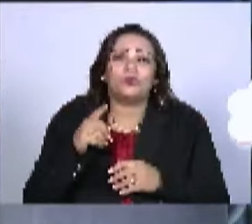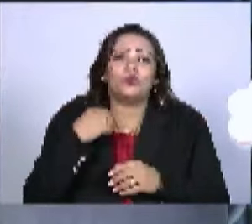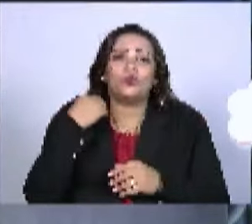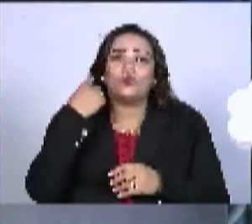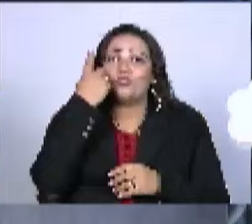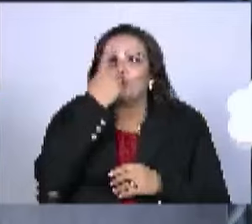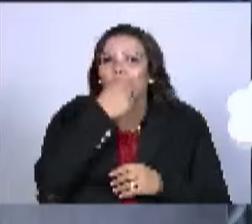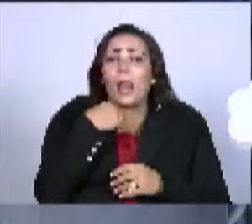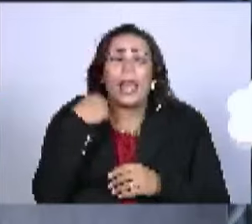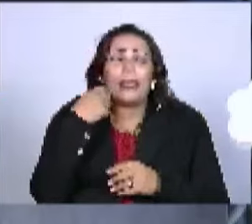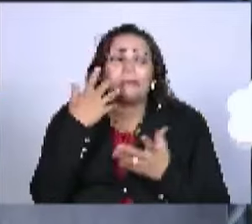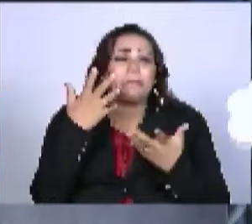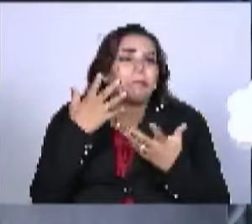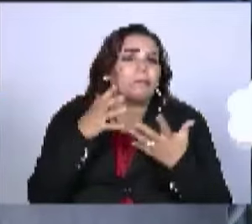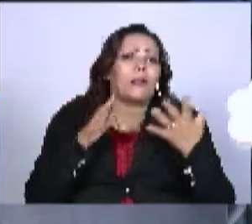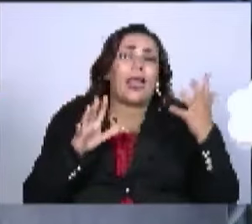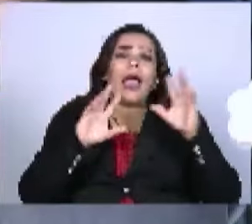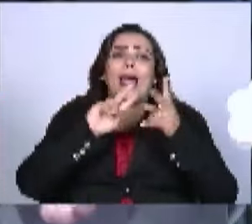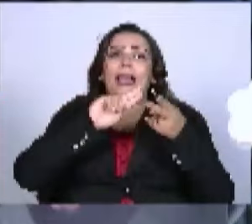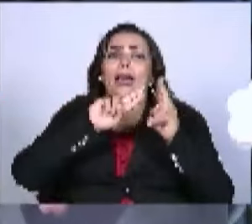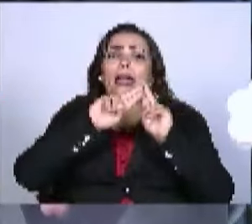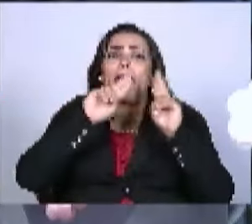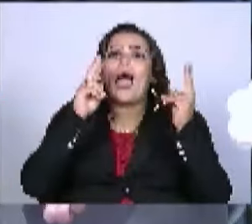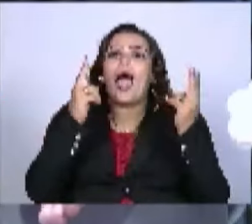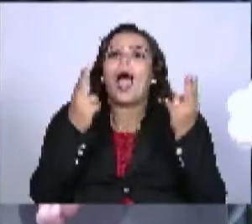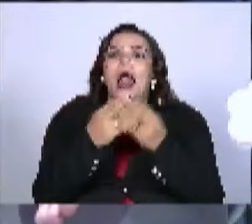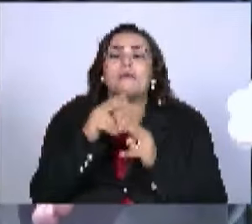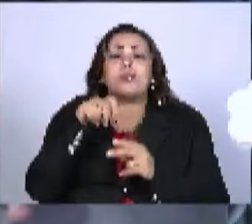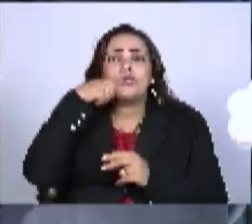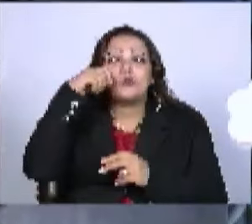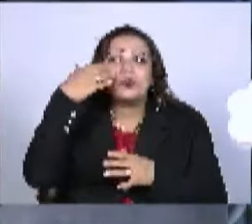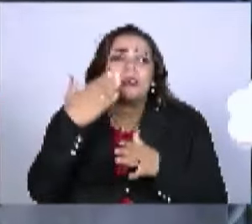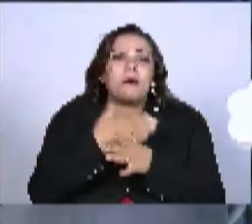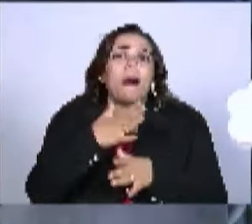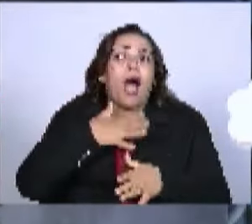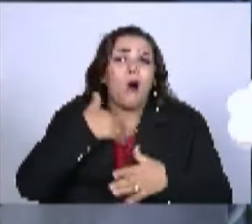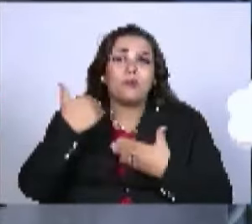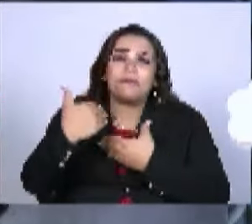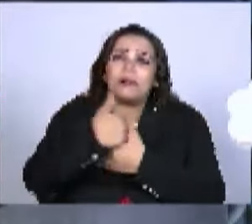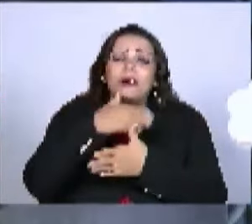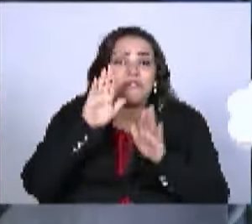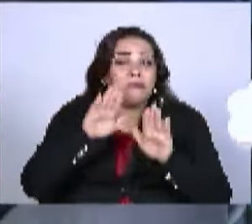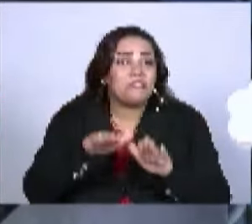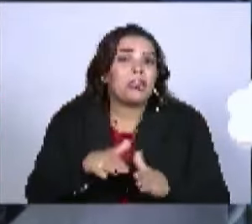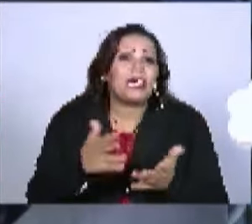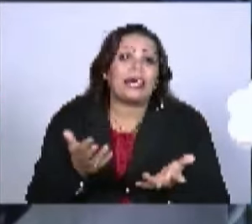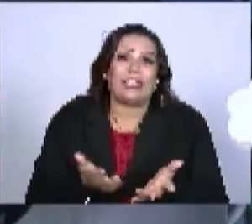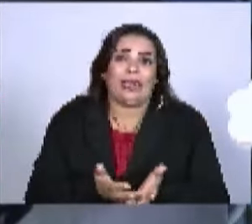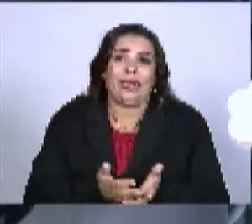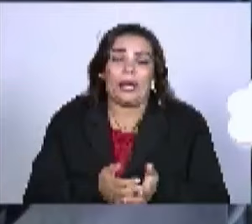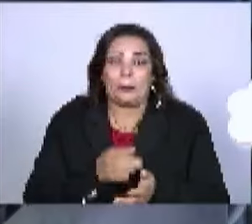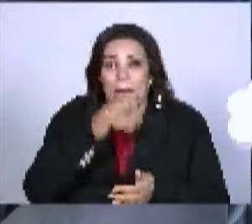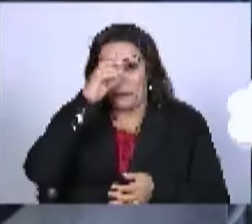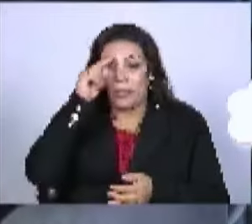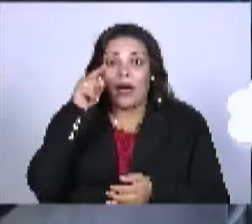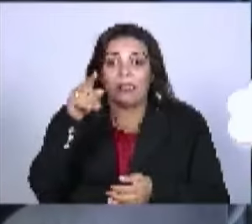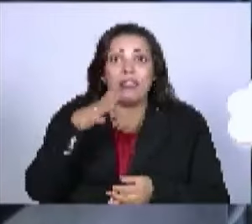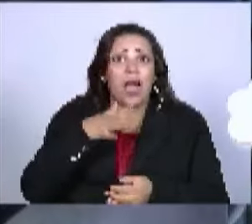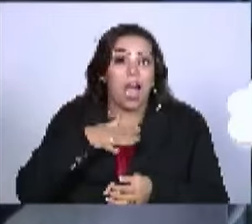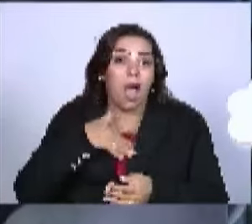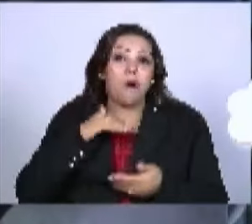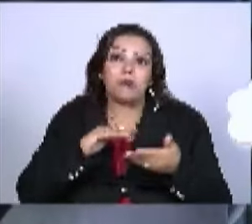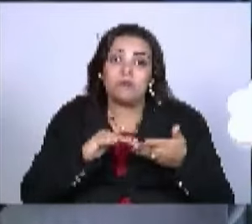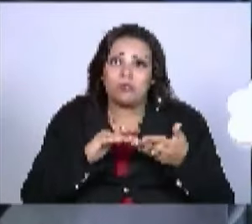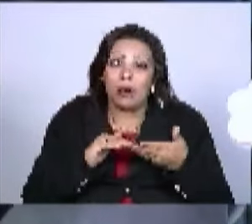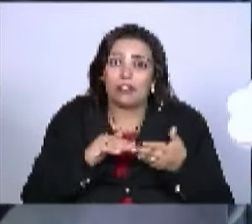قدامك رغم انك بتحبيه محتاجه حد في حياتك ام فاذا كنت انت محتاجه حد في